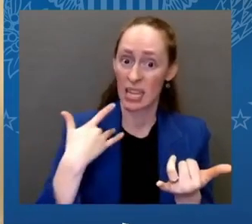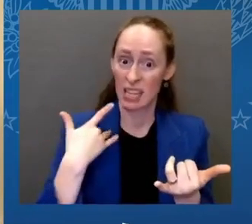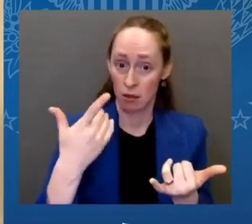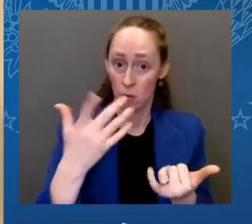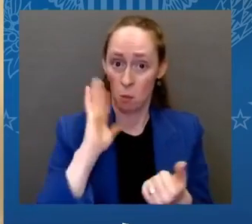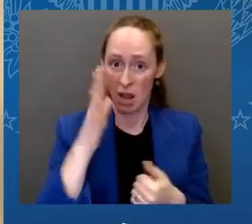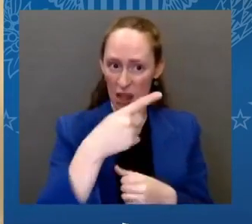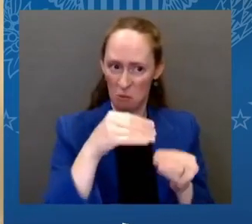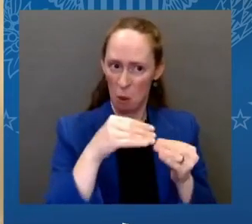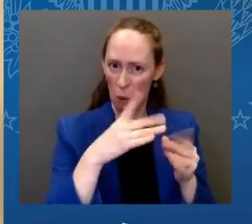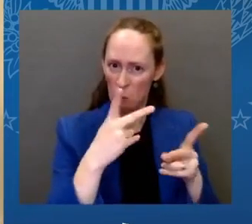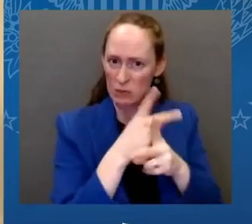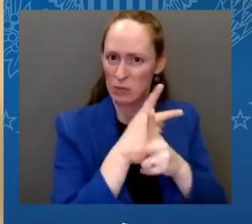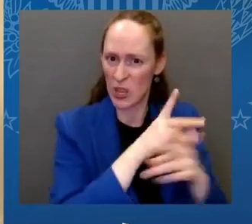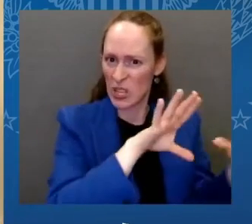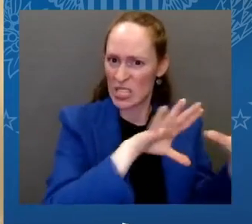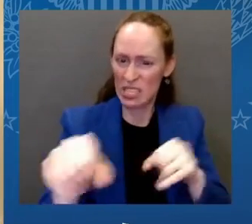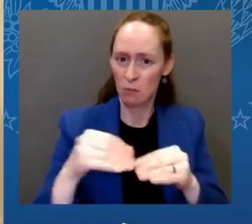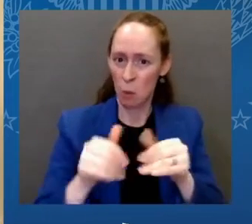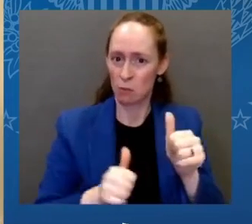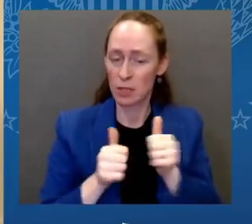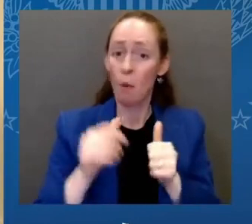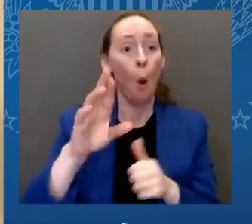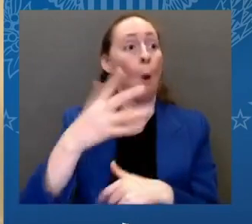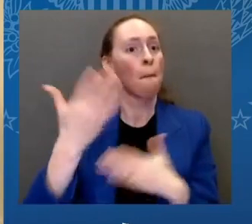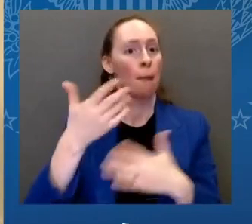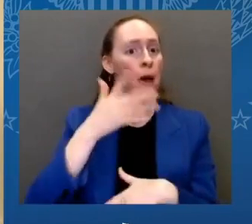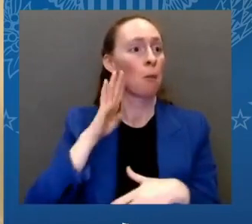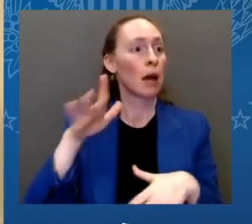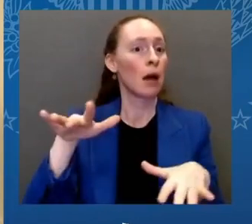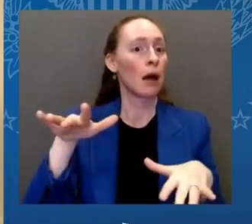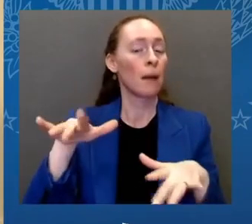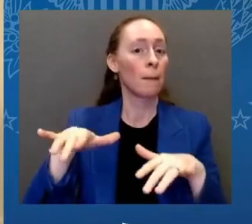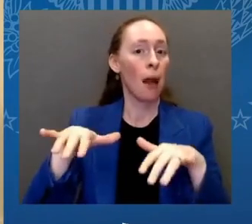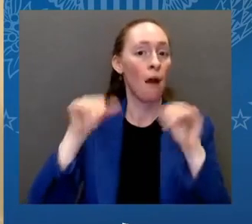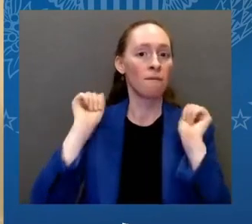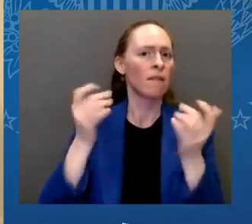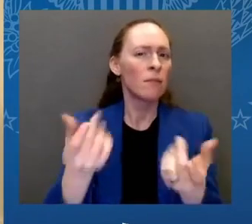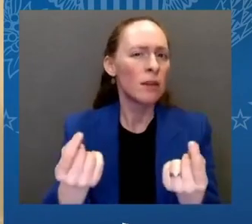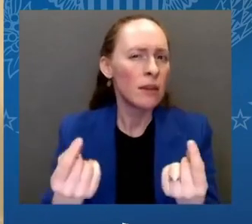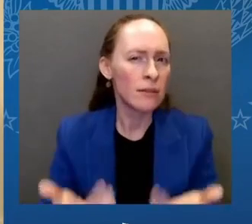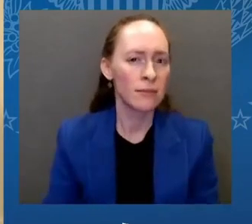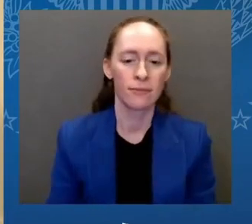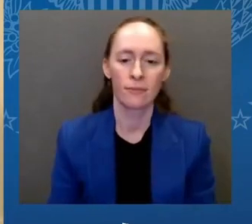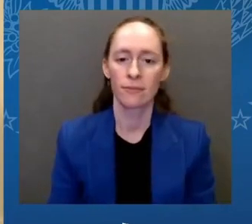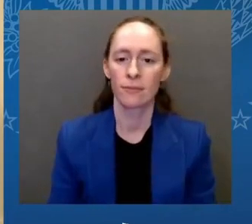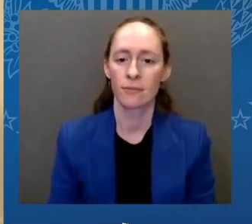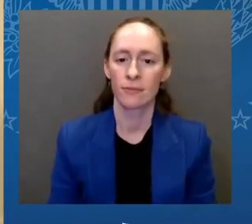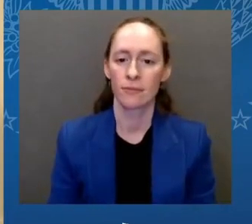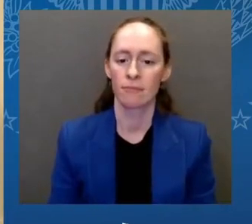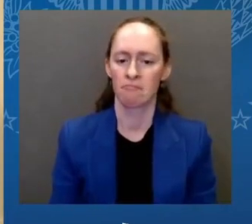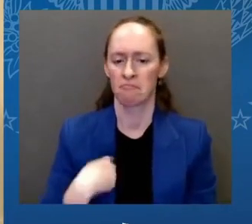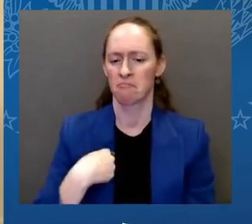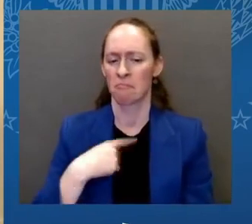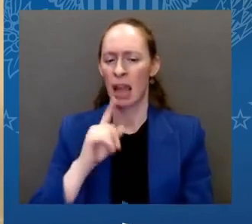що я іноді кажу, часто кажу слова «політика – це особиста справа». Усе так,